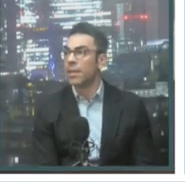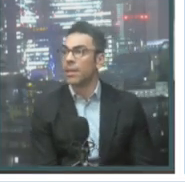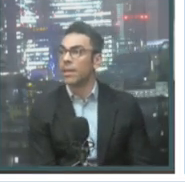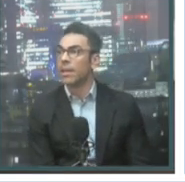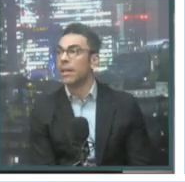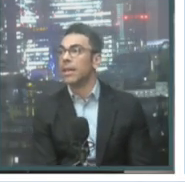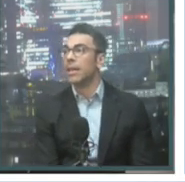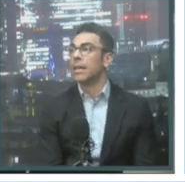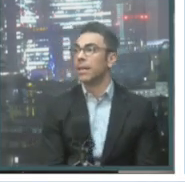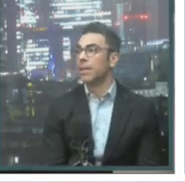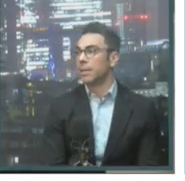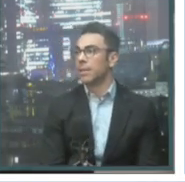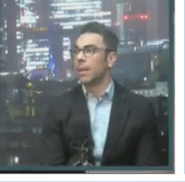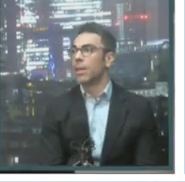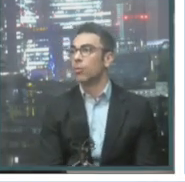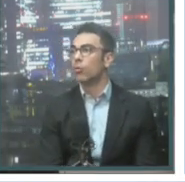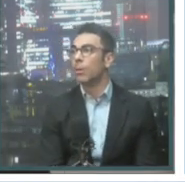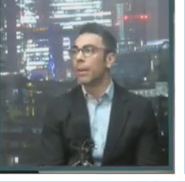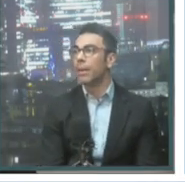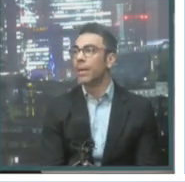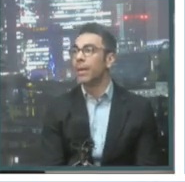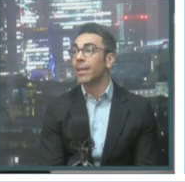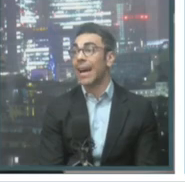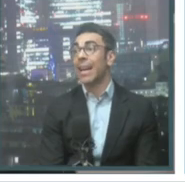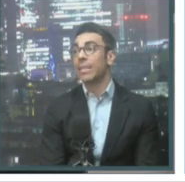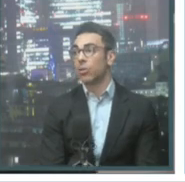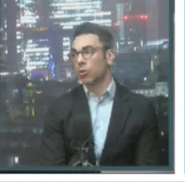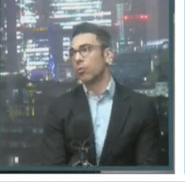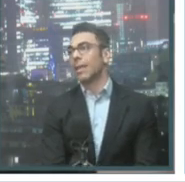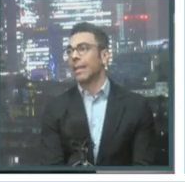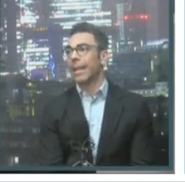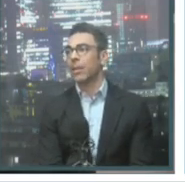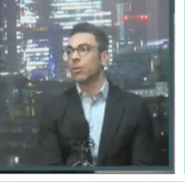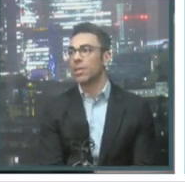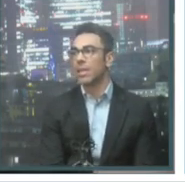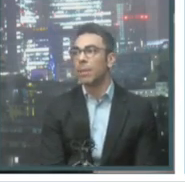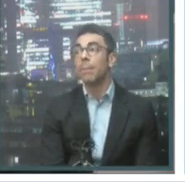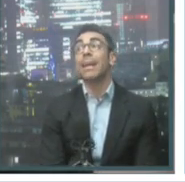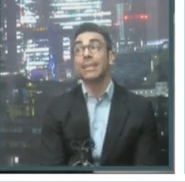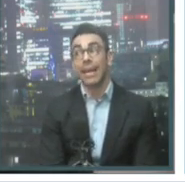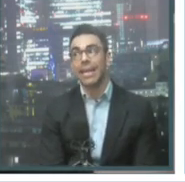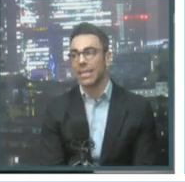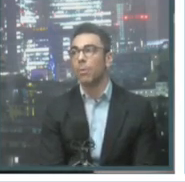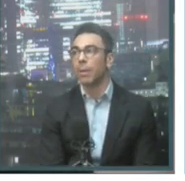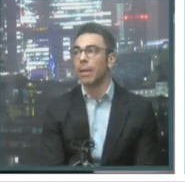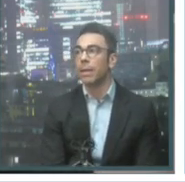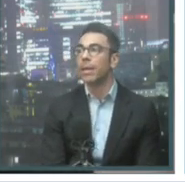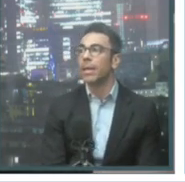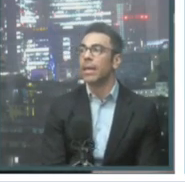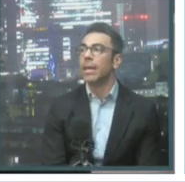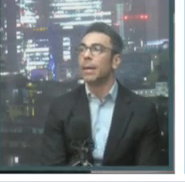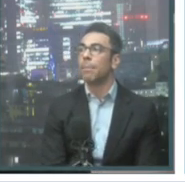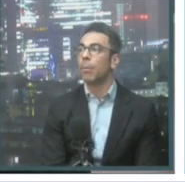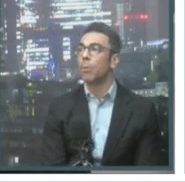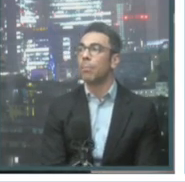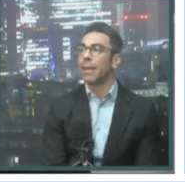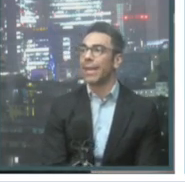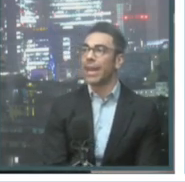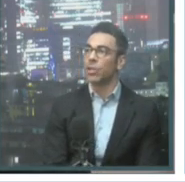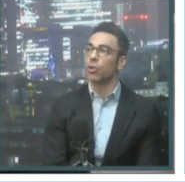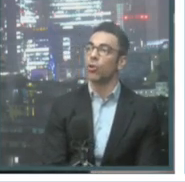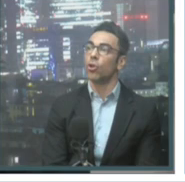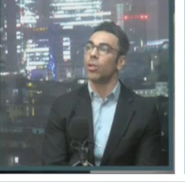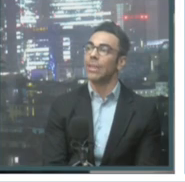sì siamo in assoluto i primi all'estero sono state create cose simili ma in italia siamo i primi proprio